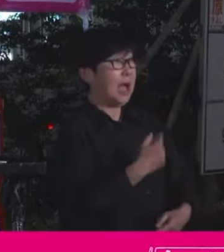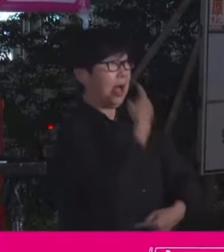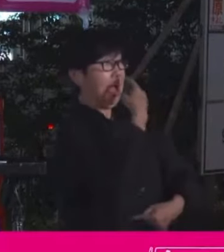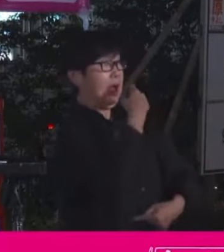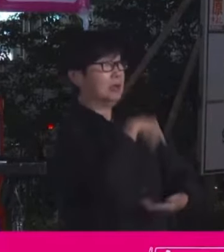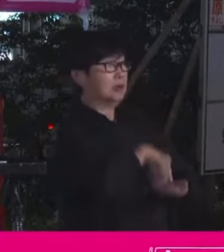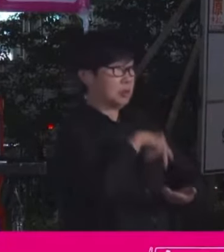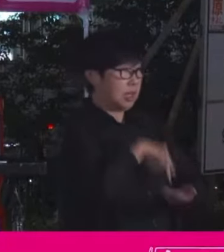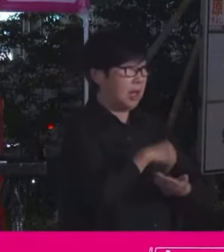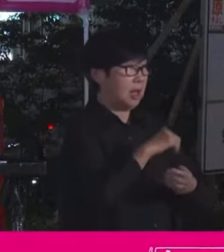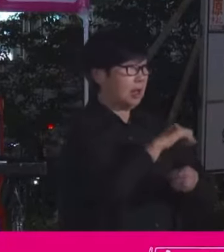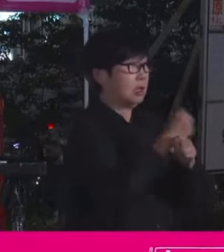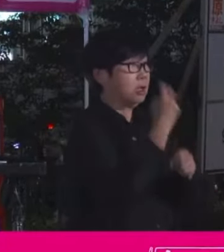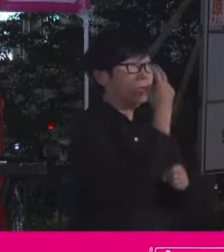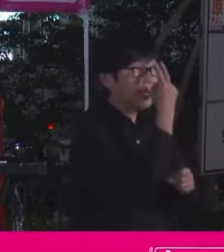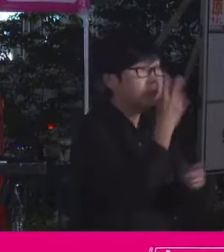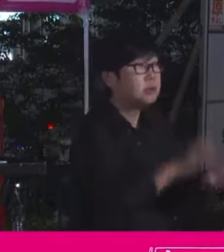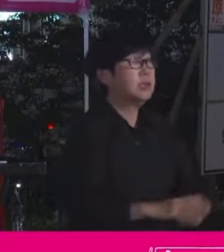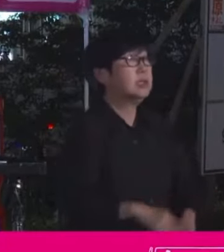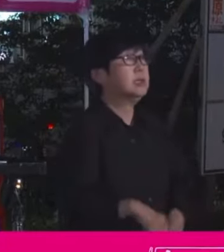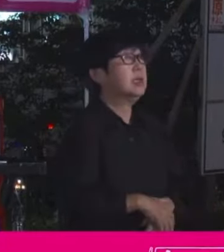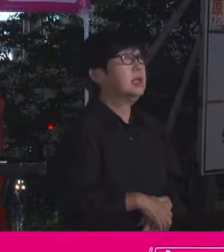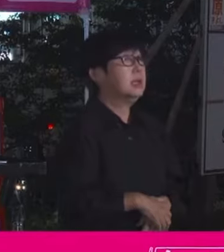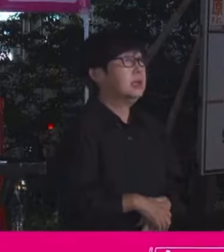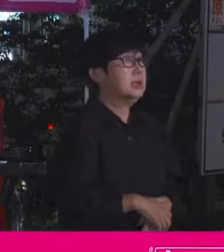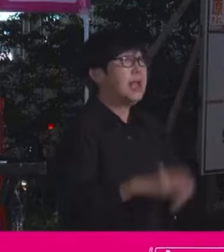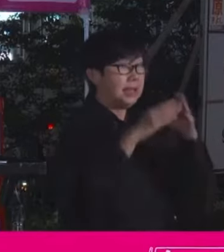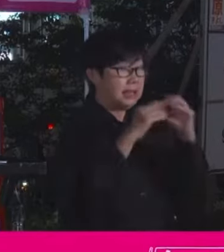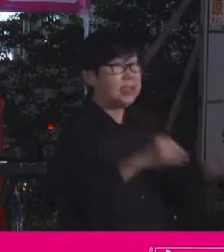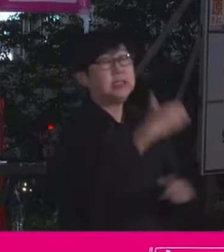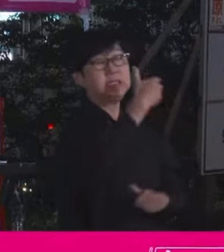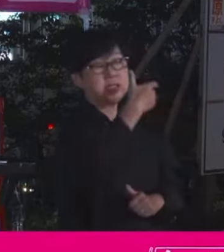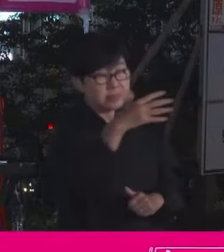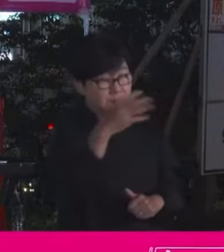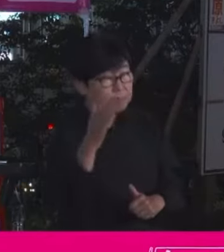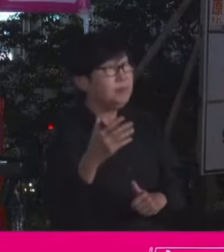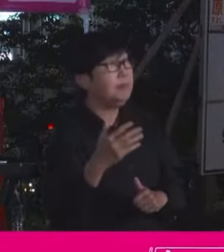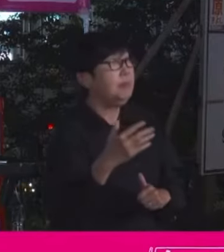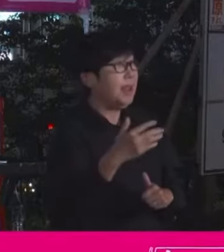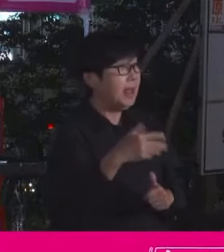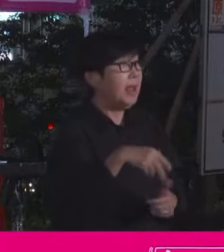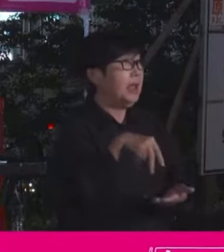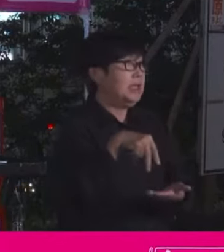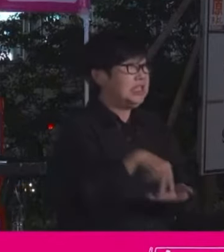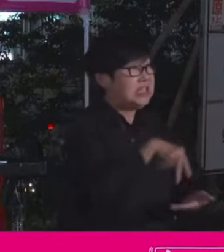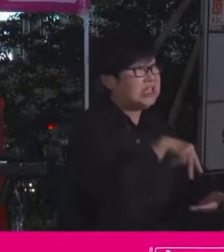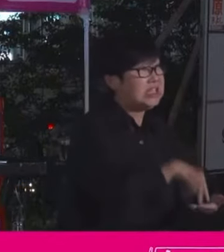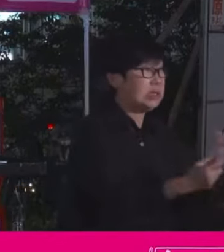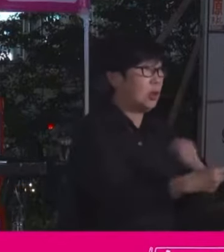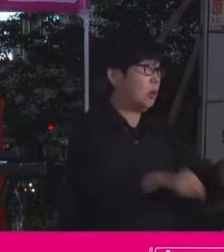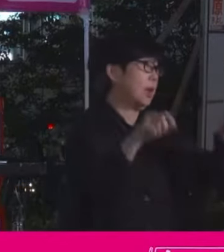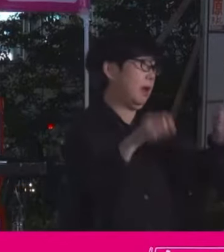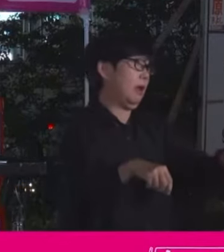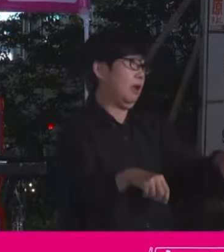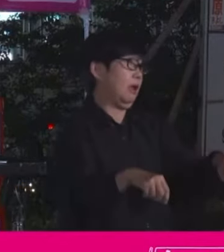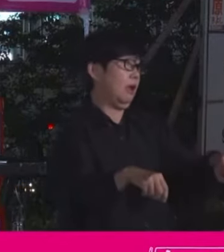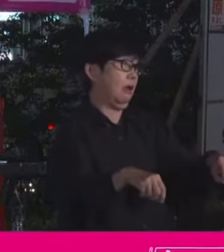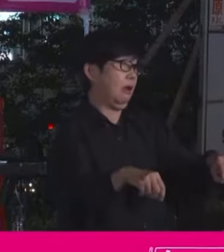120以上あるんです。実はその中の一つが日米地位協定なわけです。で